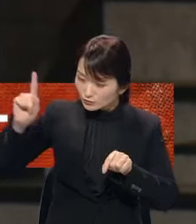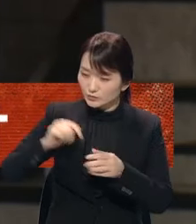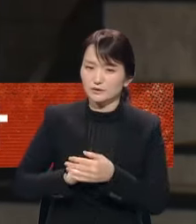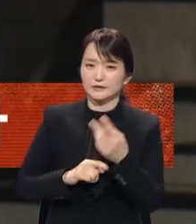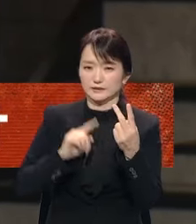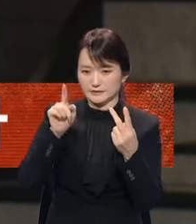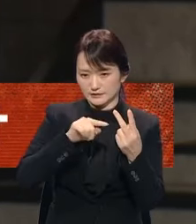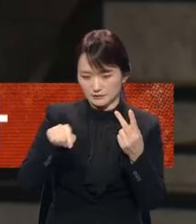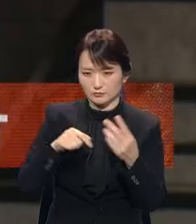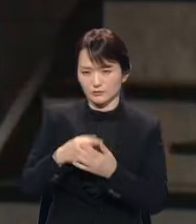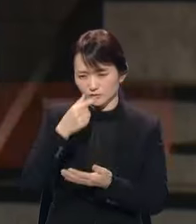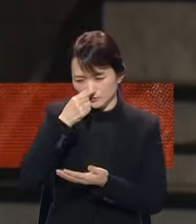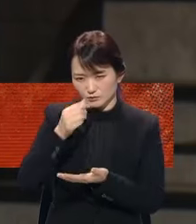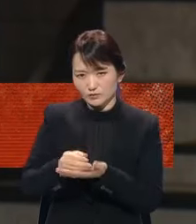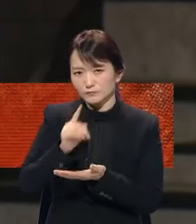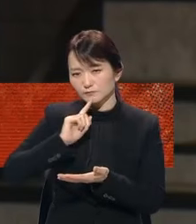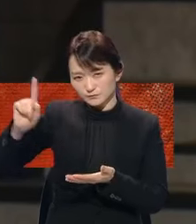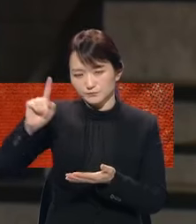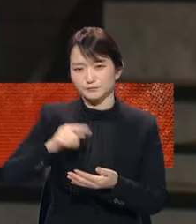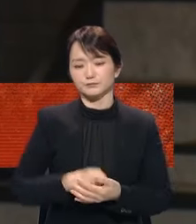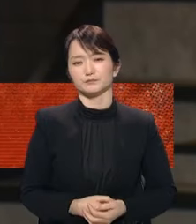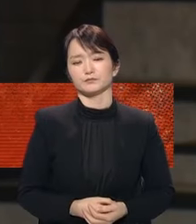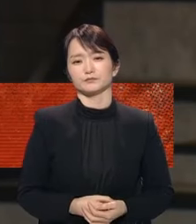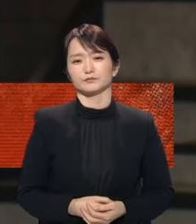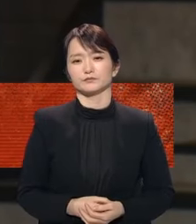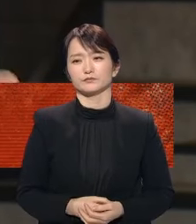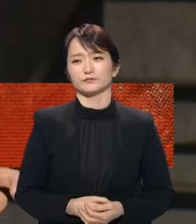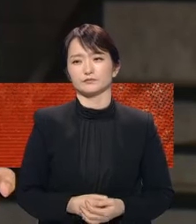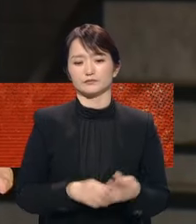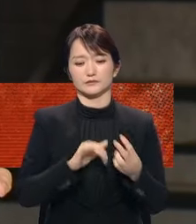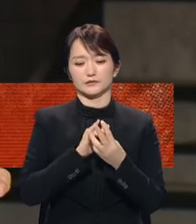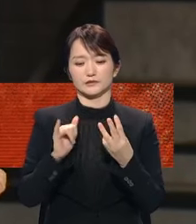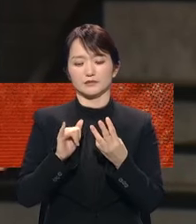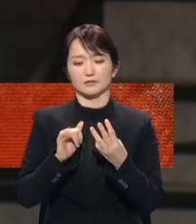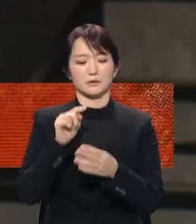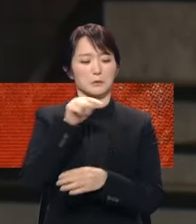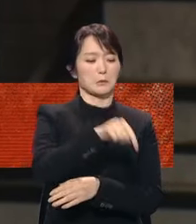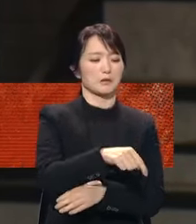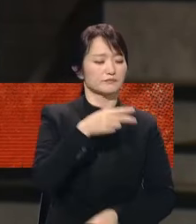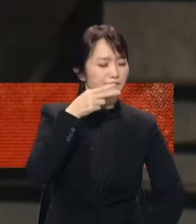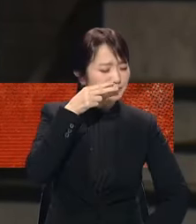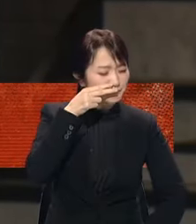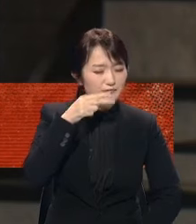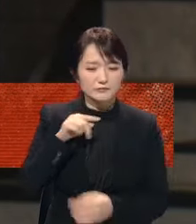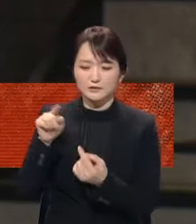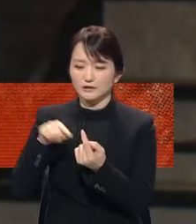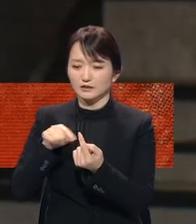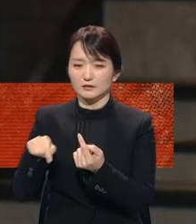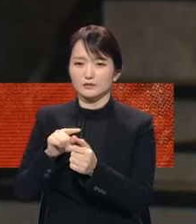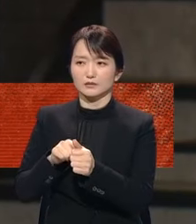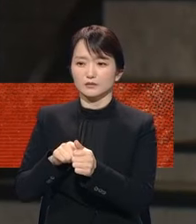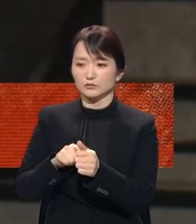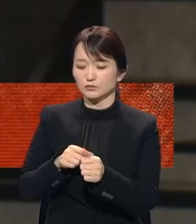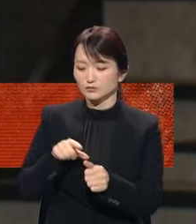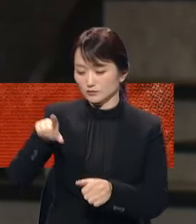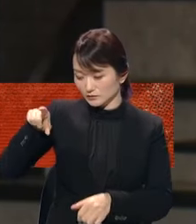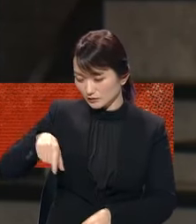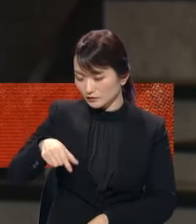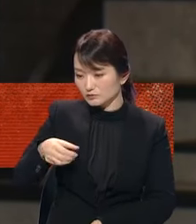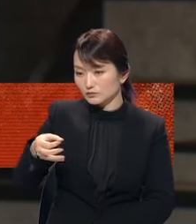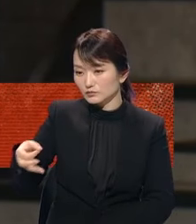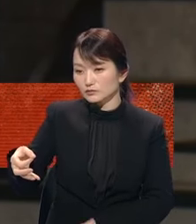시켰다라고 합니다. 그리고 이제 난 뒤에 이제 다 세 명이 담배를 피러 갔고 한 사람이 이제 그 계산을 하려고 하는 그